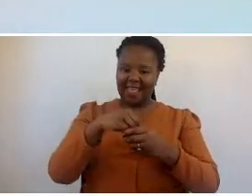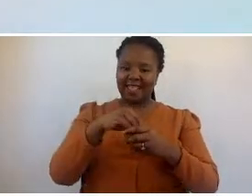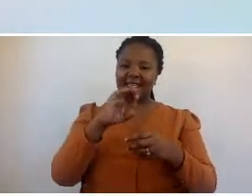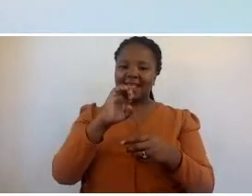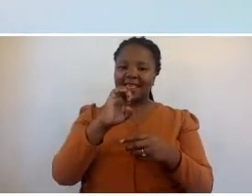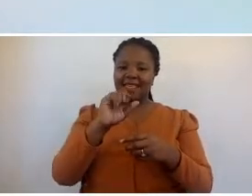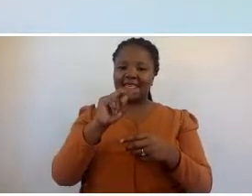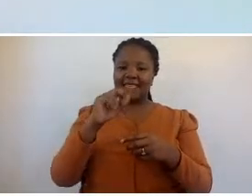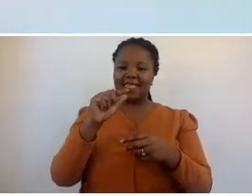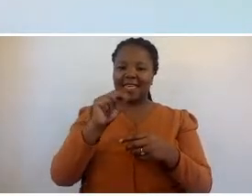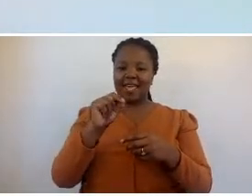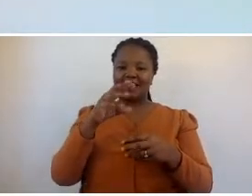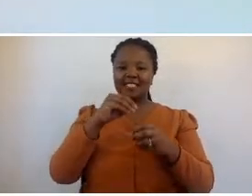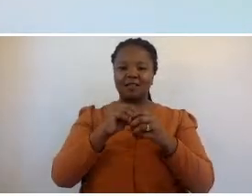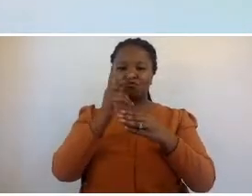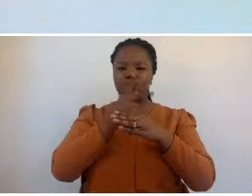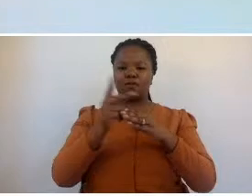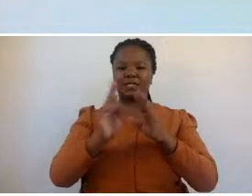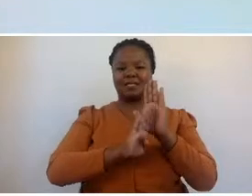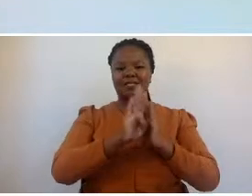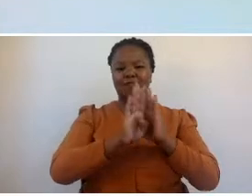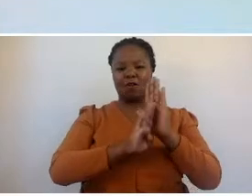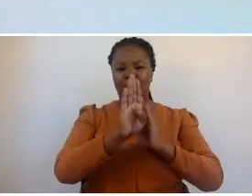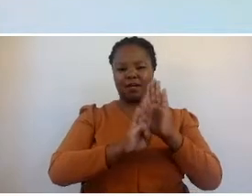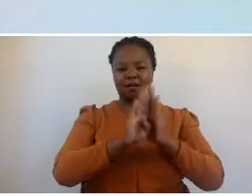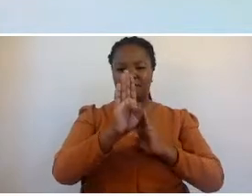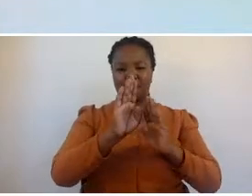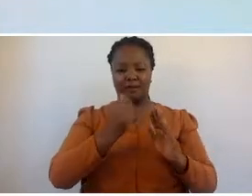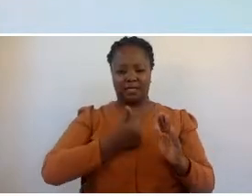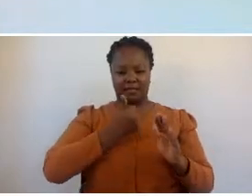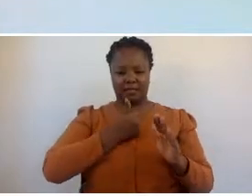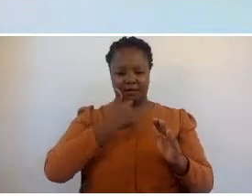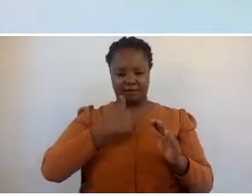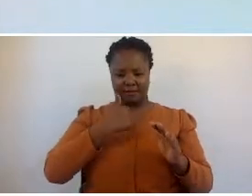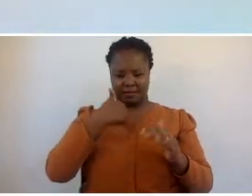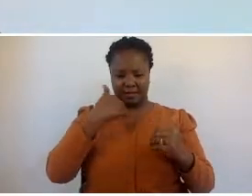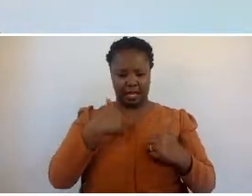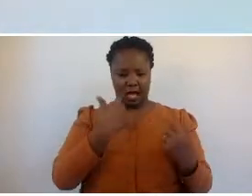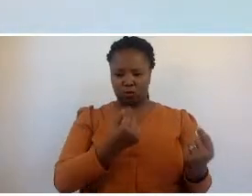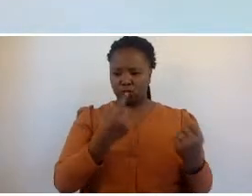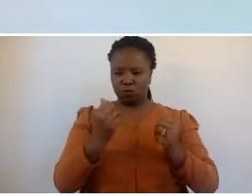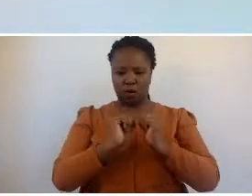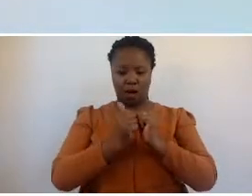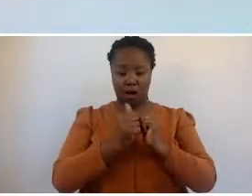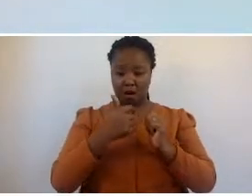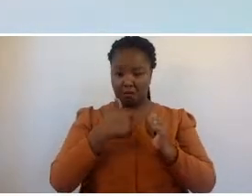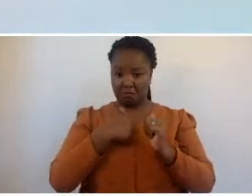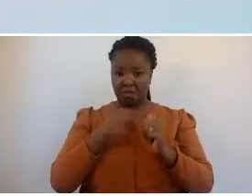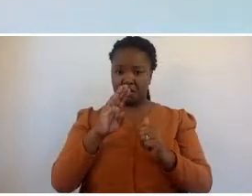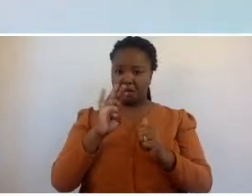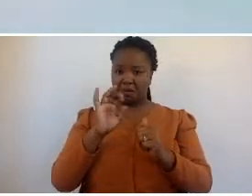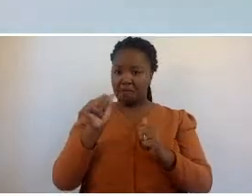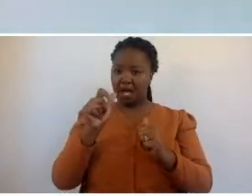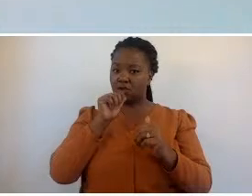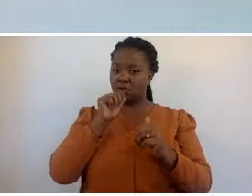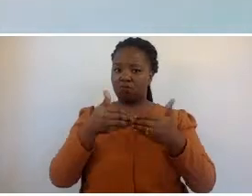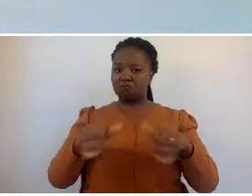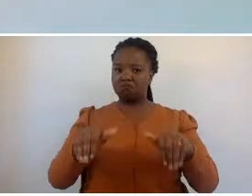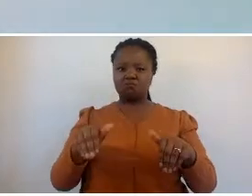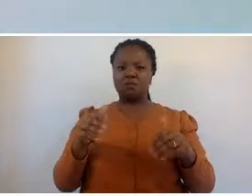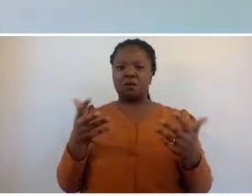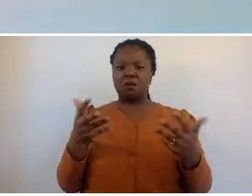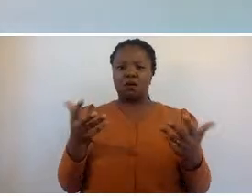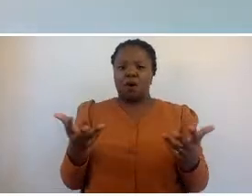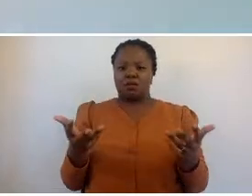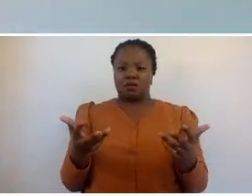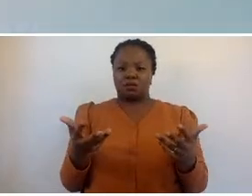professionnel, grâce notamment à des réflexions personnelles, pour réfléchir à ses propres pratiques, voir s'il y a des préjugés, des